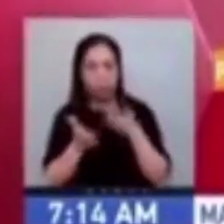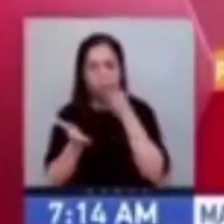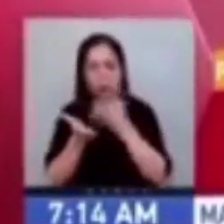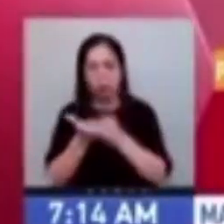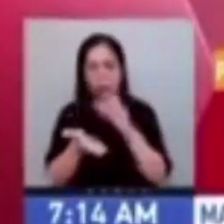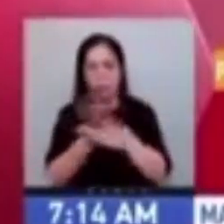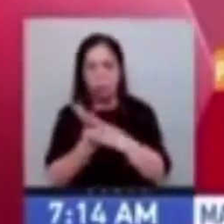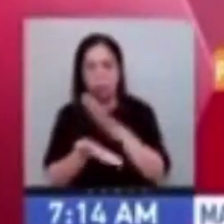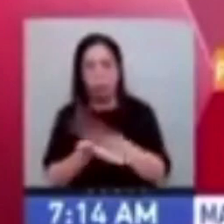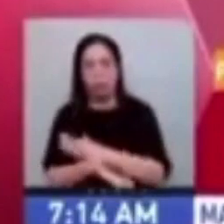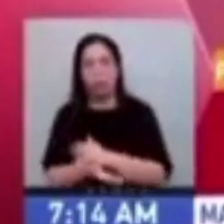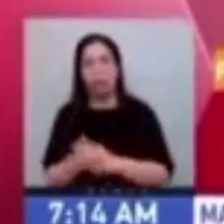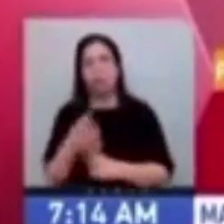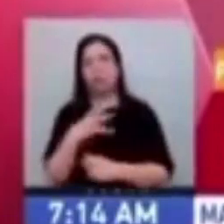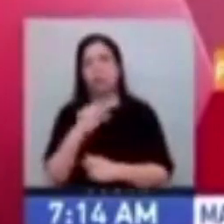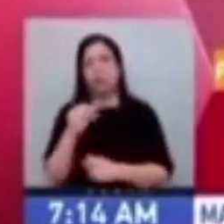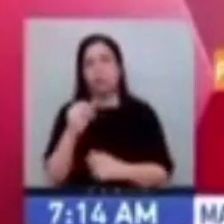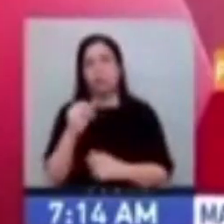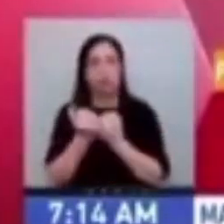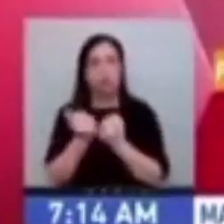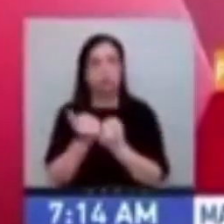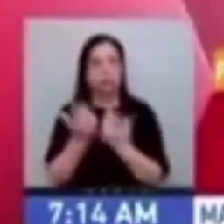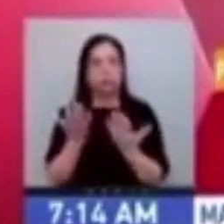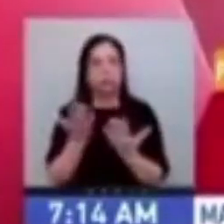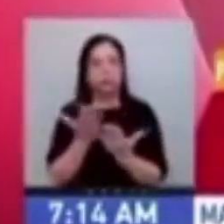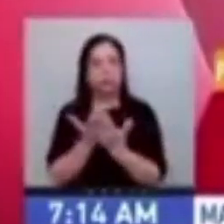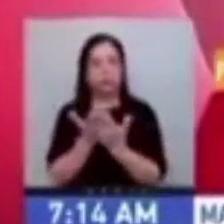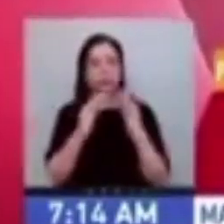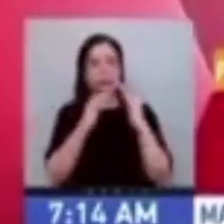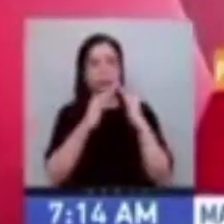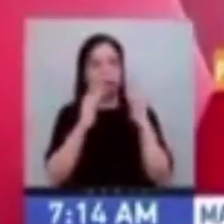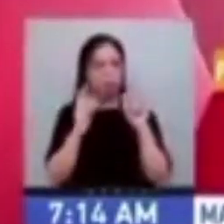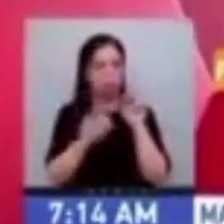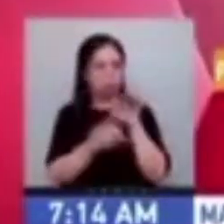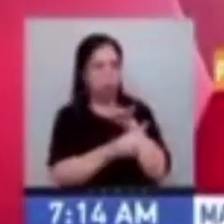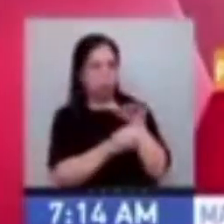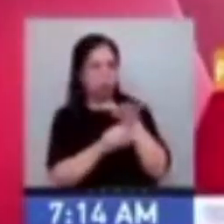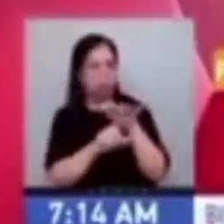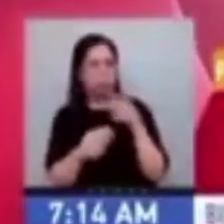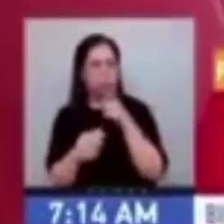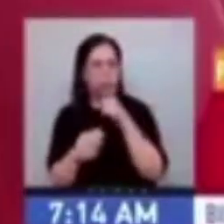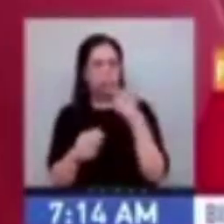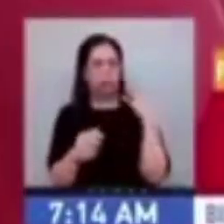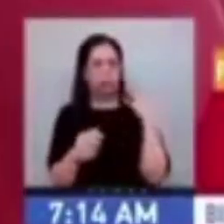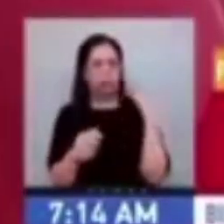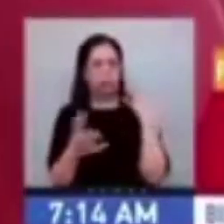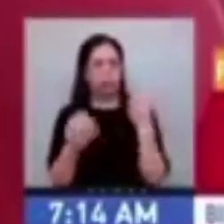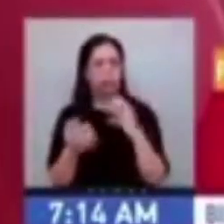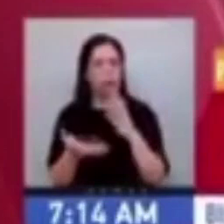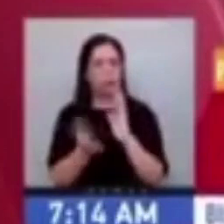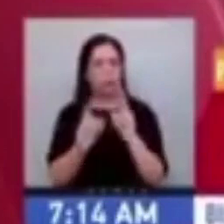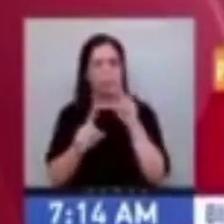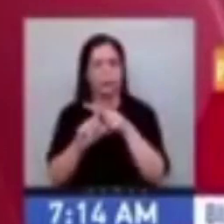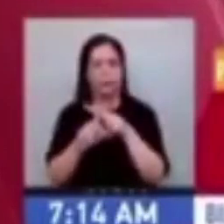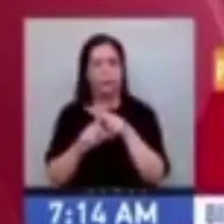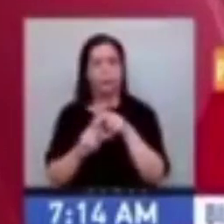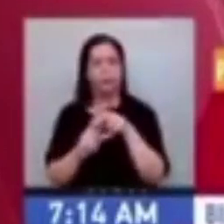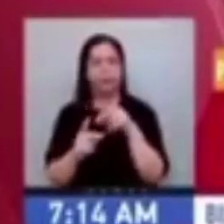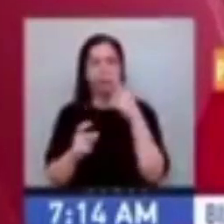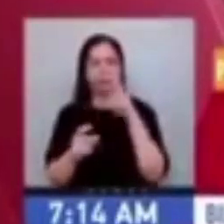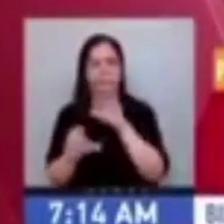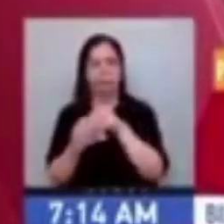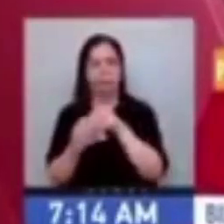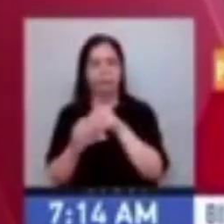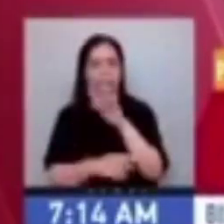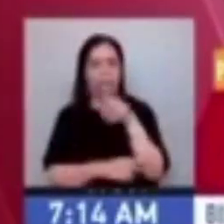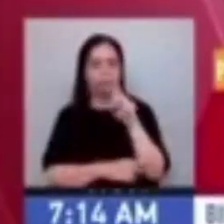mga supposed household natin o mga candidate natin para maging beneficiaries ng 4Ps. Kaya lang nakatakda na po sa